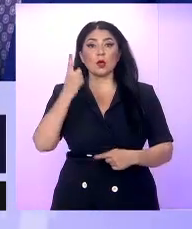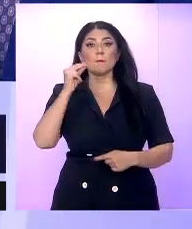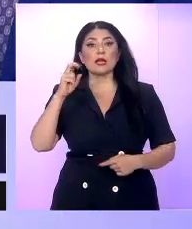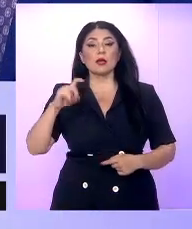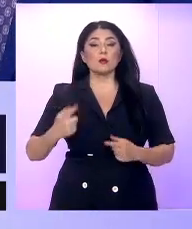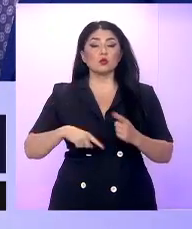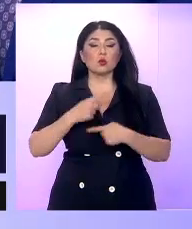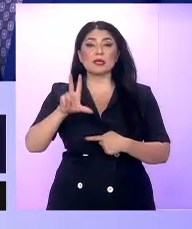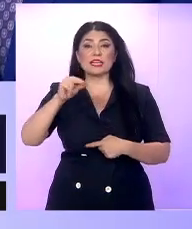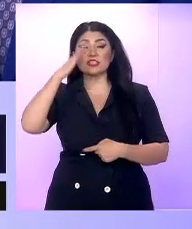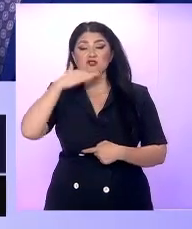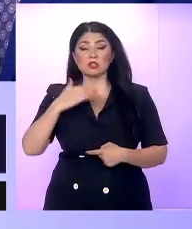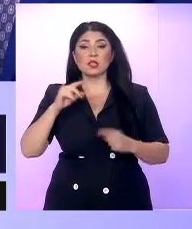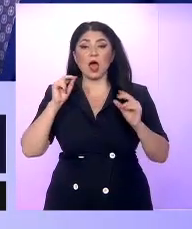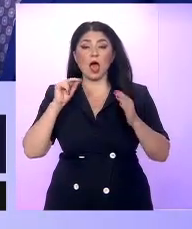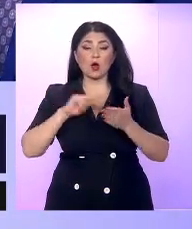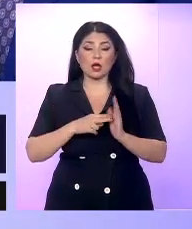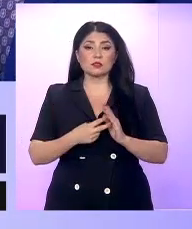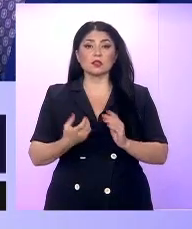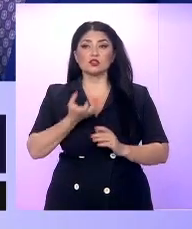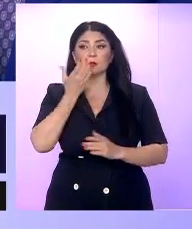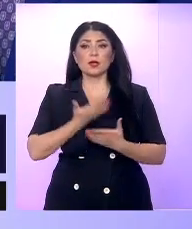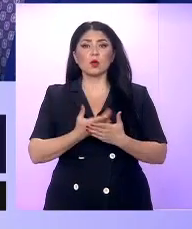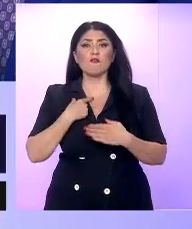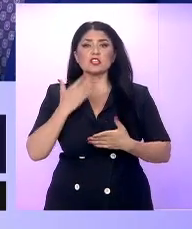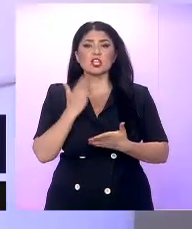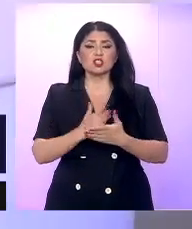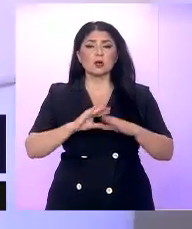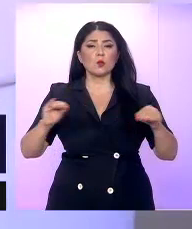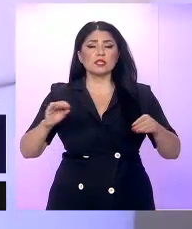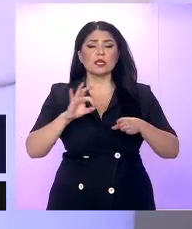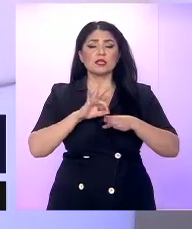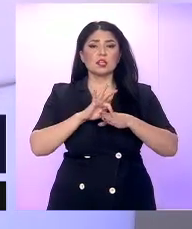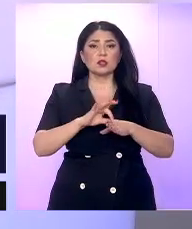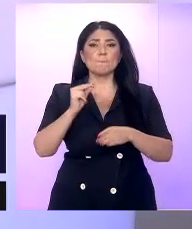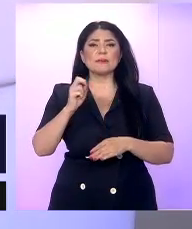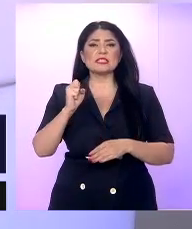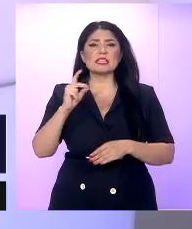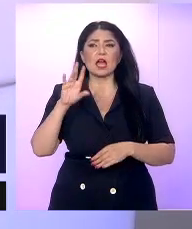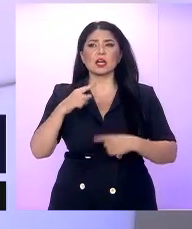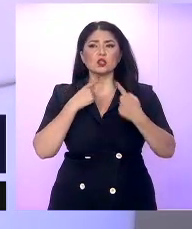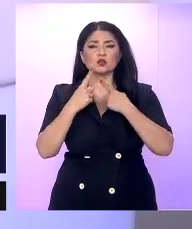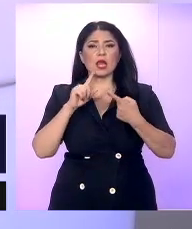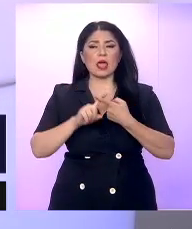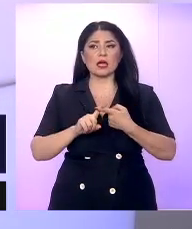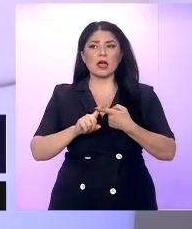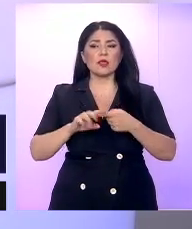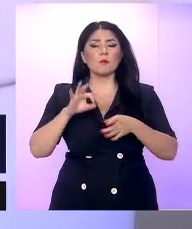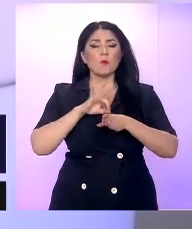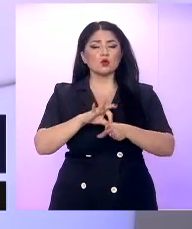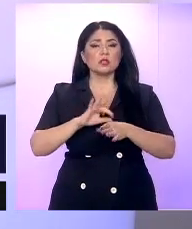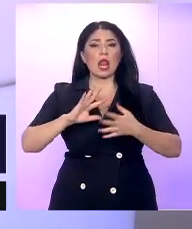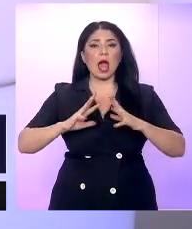pentru că s-au luat niște decizii fără ca liderii din teritoriu să-și dea în convințarea. PSD are discuția în jurul postului de la